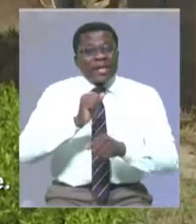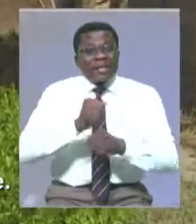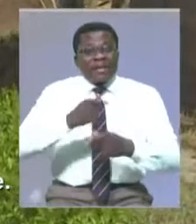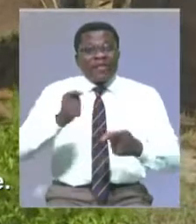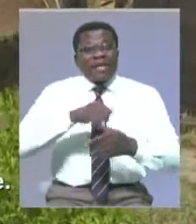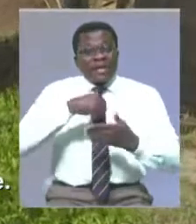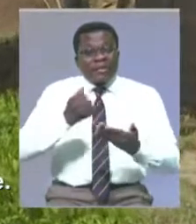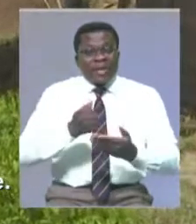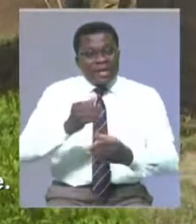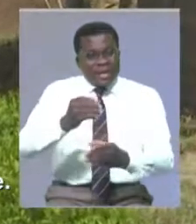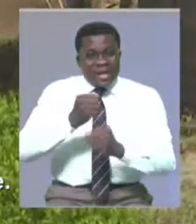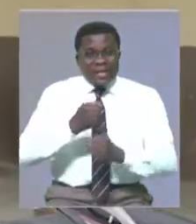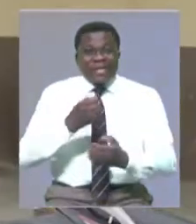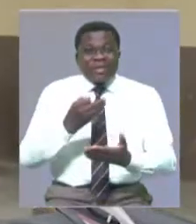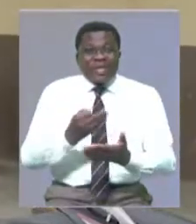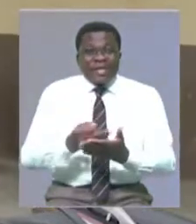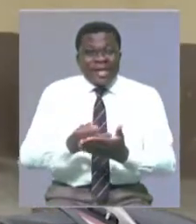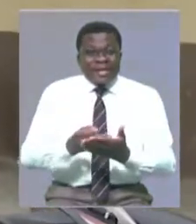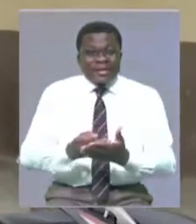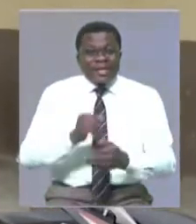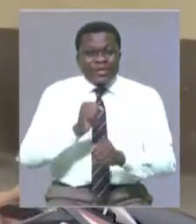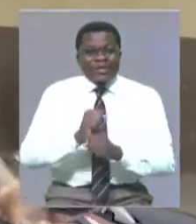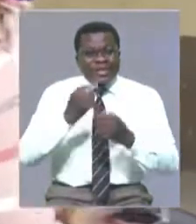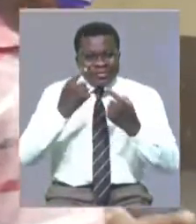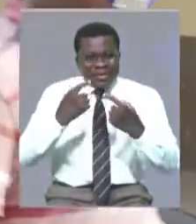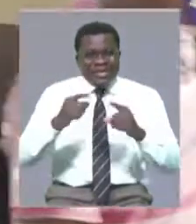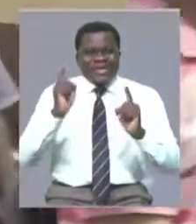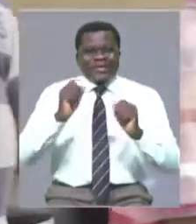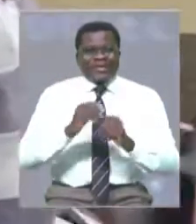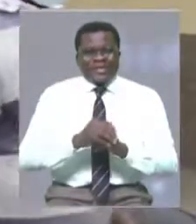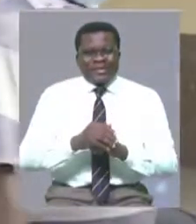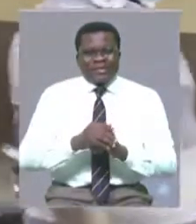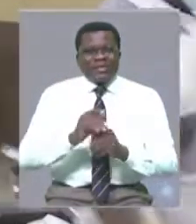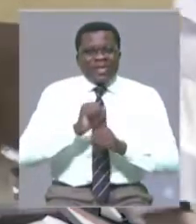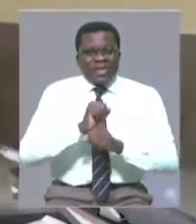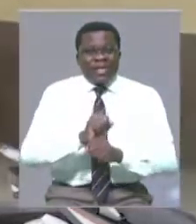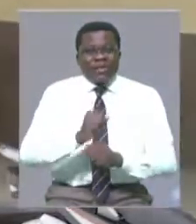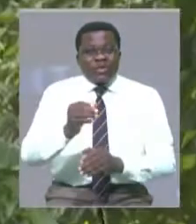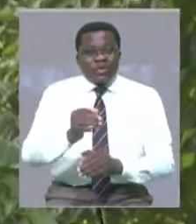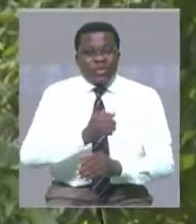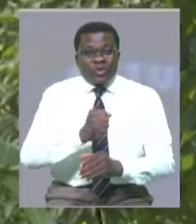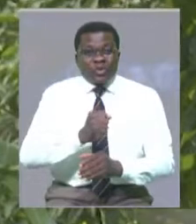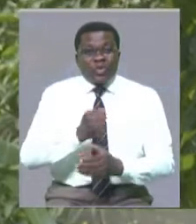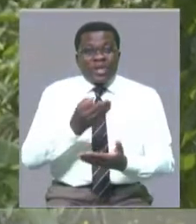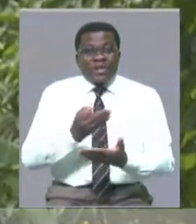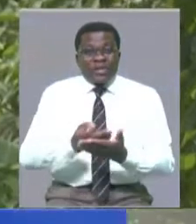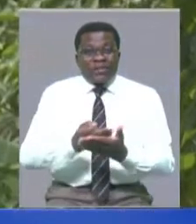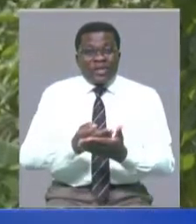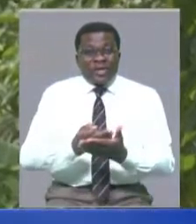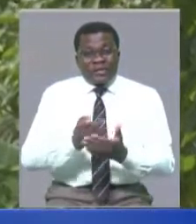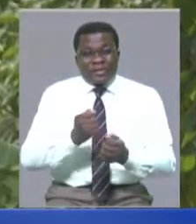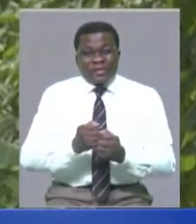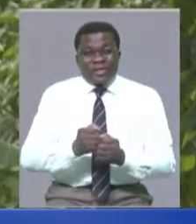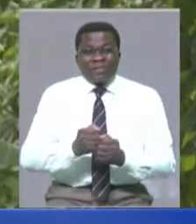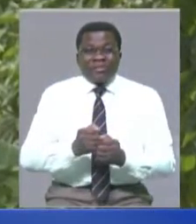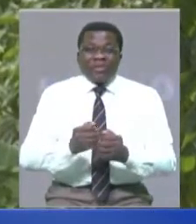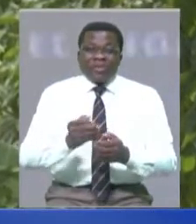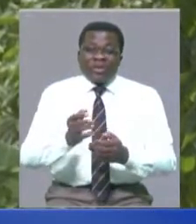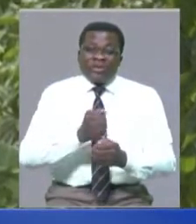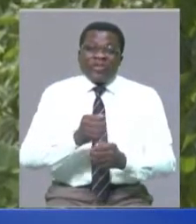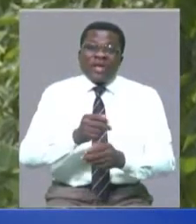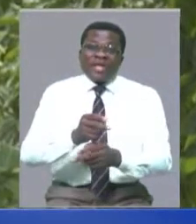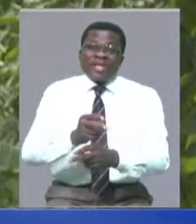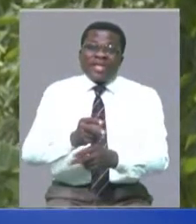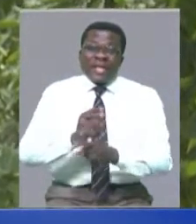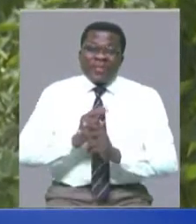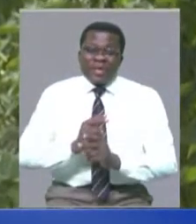quoi au moment d'azodion et nanukuma. Il a l'habitude de prendre des financements, de faire des prêts au niveau des structures,